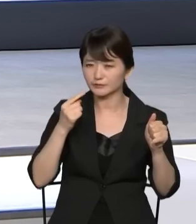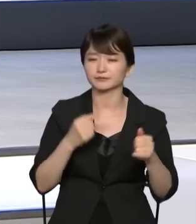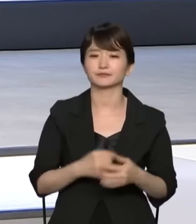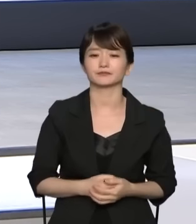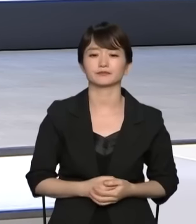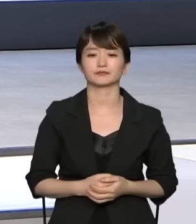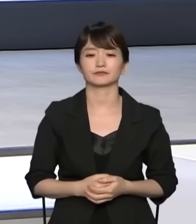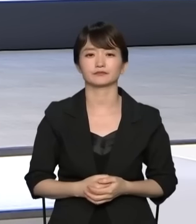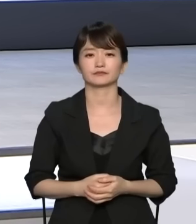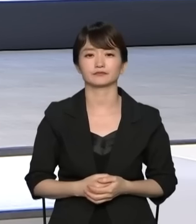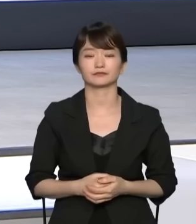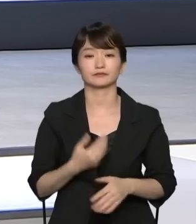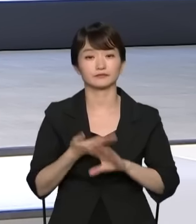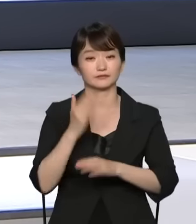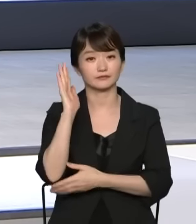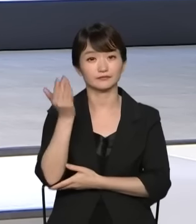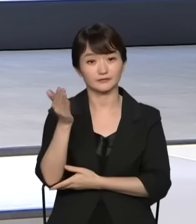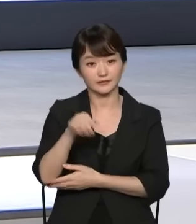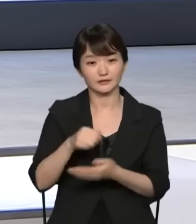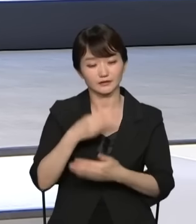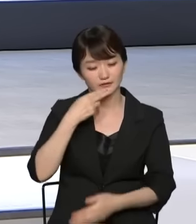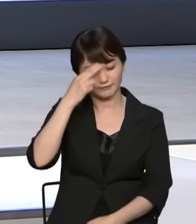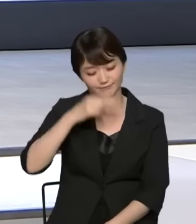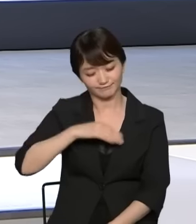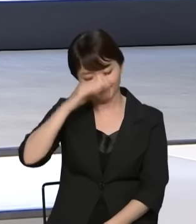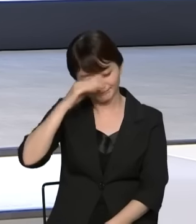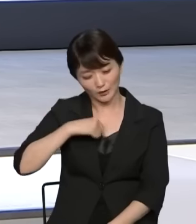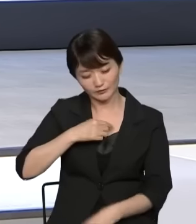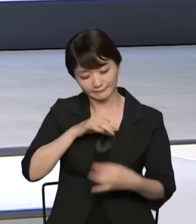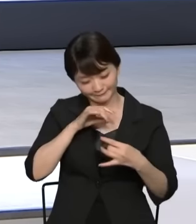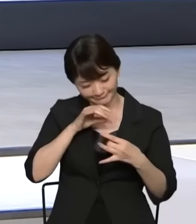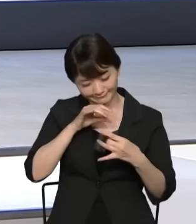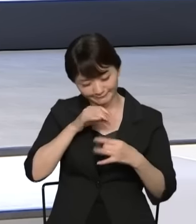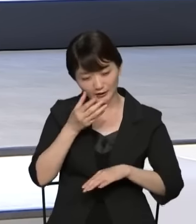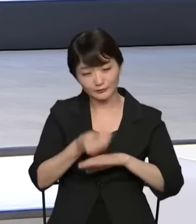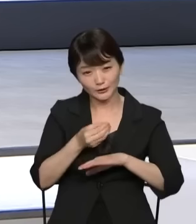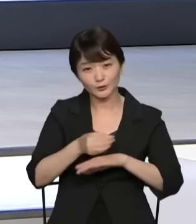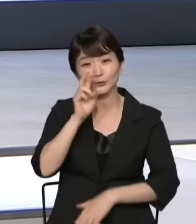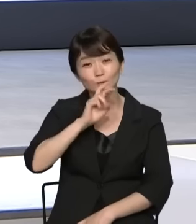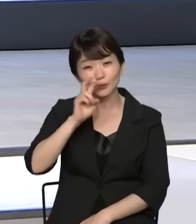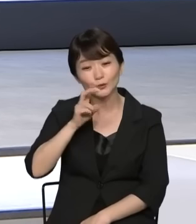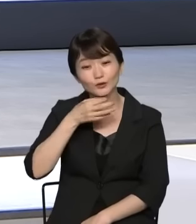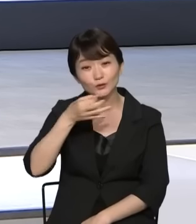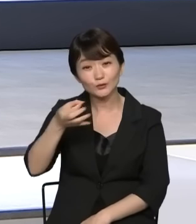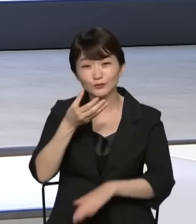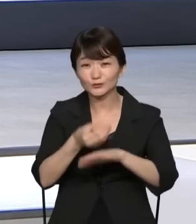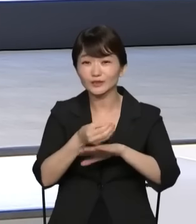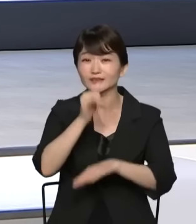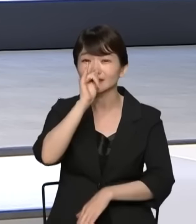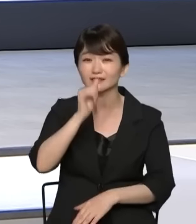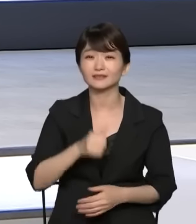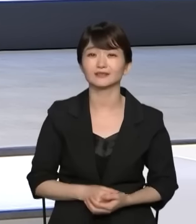술 취하셨을 때 혼잣말을 녹음하시거나 노래 부르는 거 녹화해 보신 적도 있다고. 예,